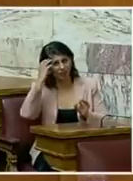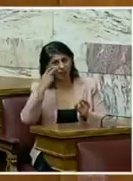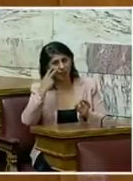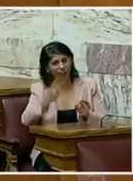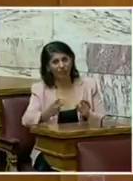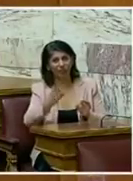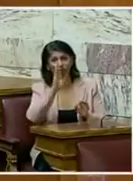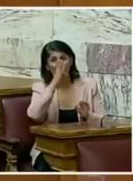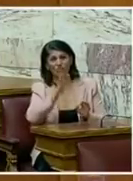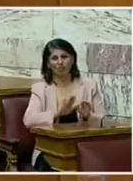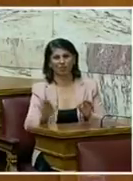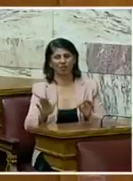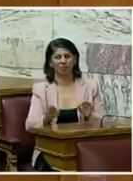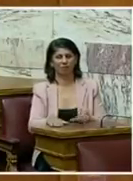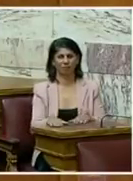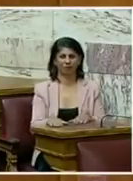Κύριε Πρόεδρε,